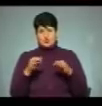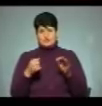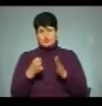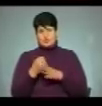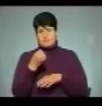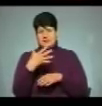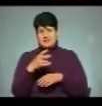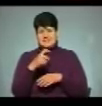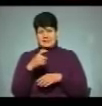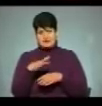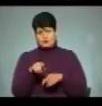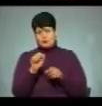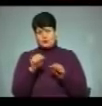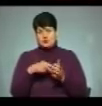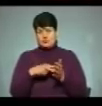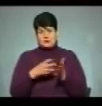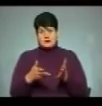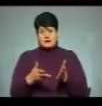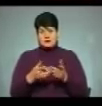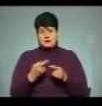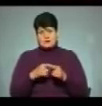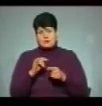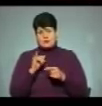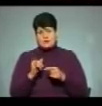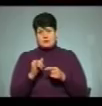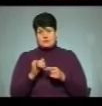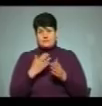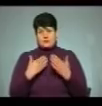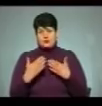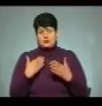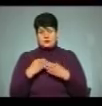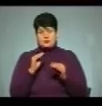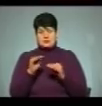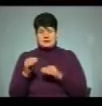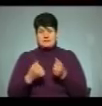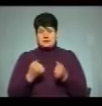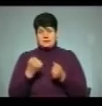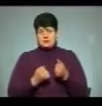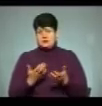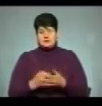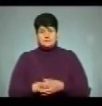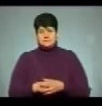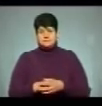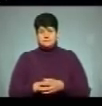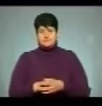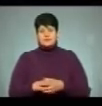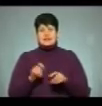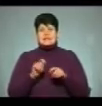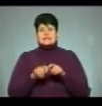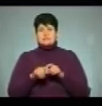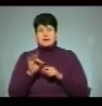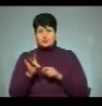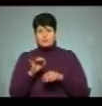хвилин можна тут постояти. А так відносяться негативно, понаставляють машин. Я чисто на пару хвилин. Інспектор з паркування